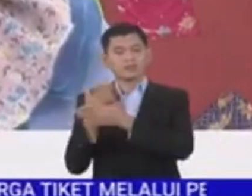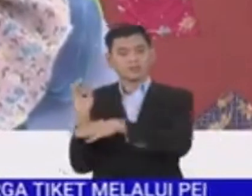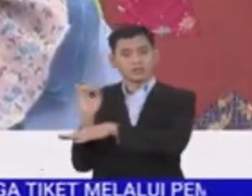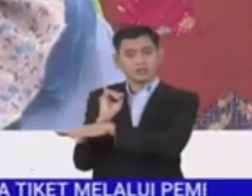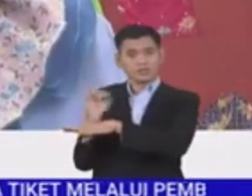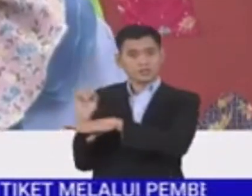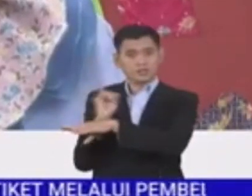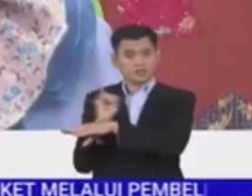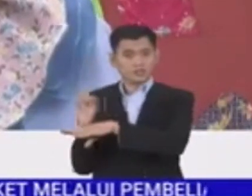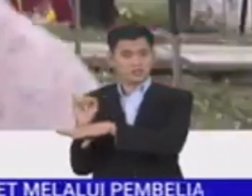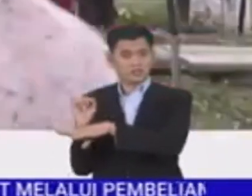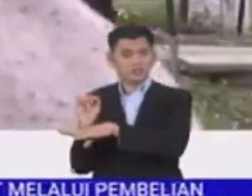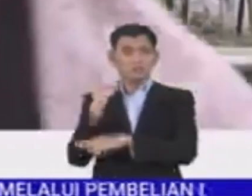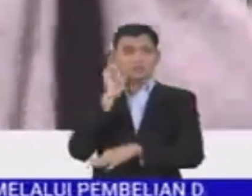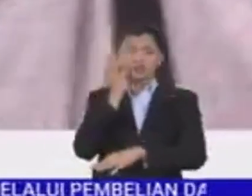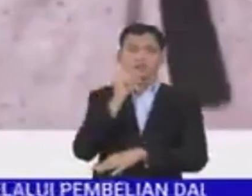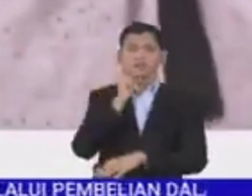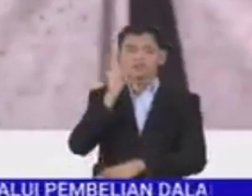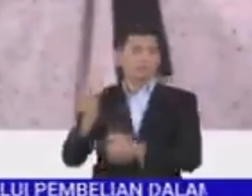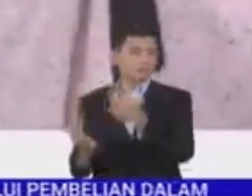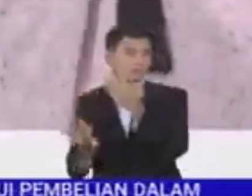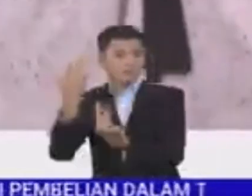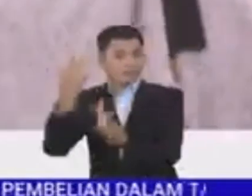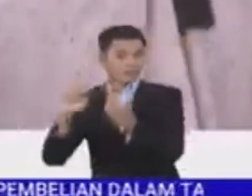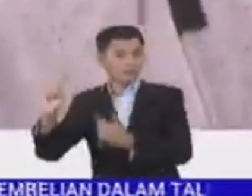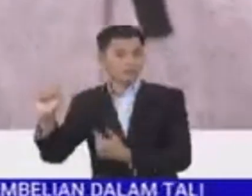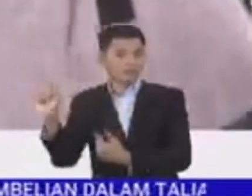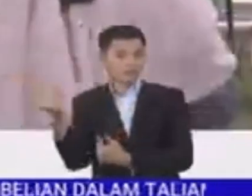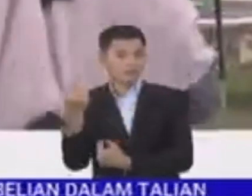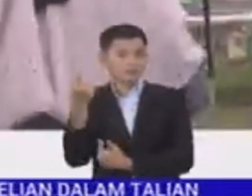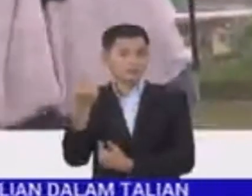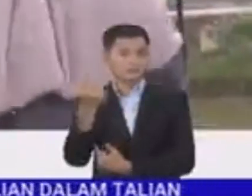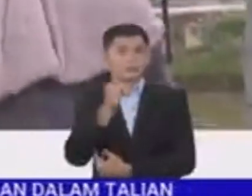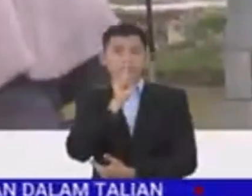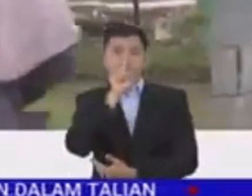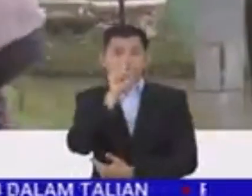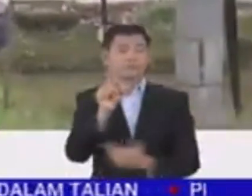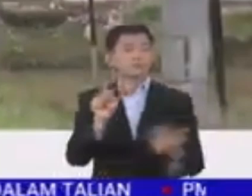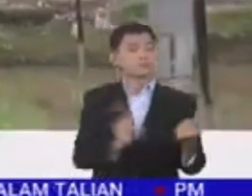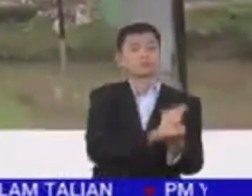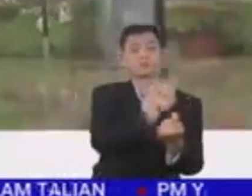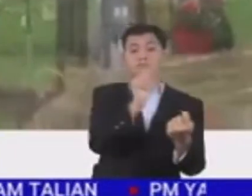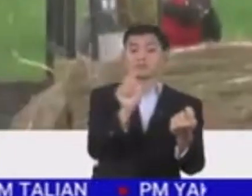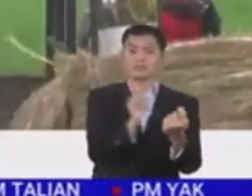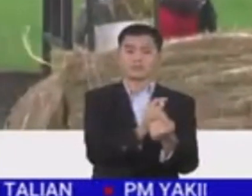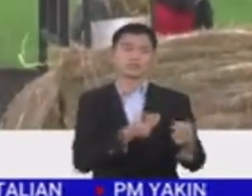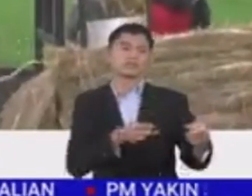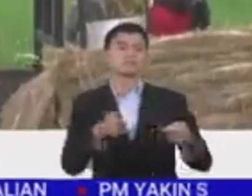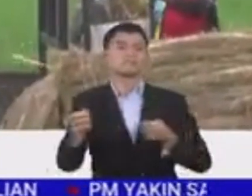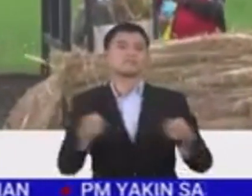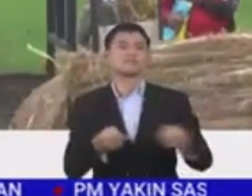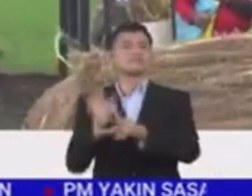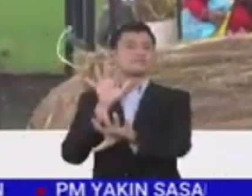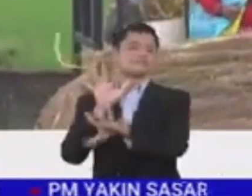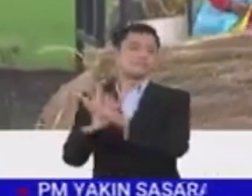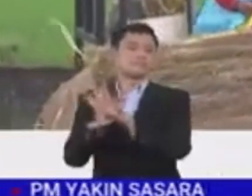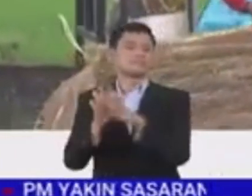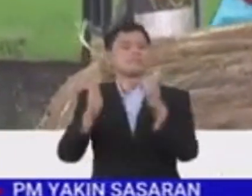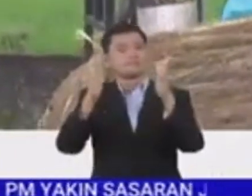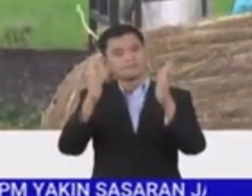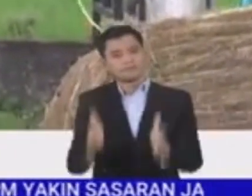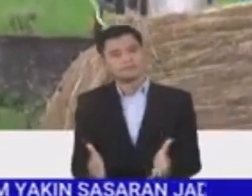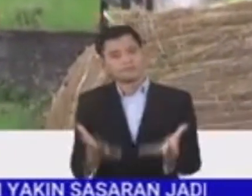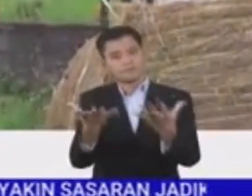bukan dibakar macam tu sajalah. Pameran seumpama ini amat bertepatan sebagai usaha menarik minat orang